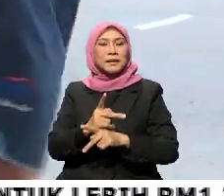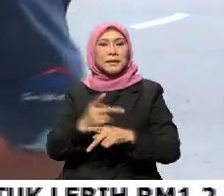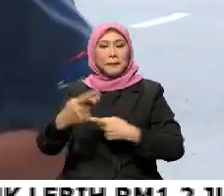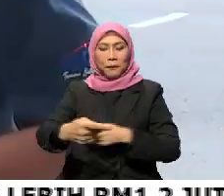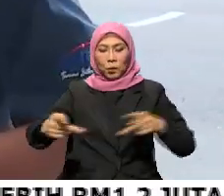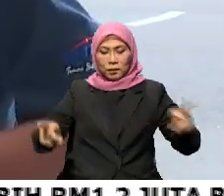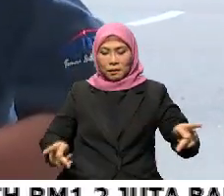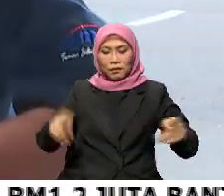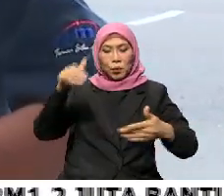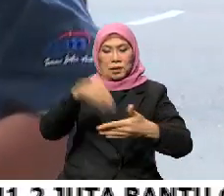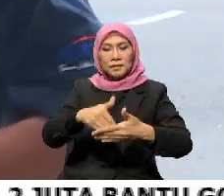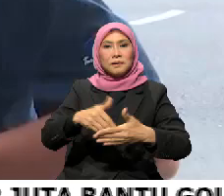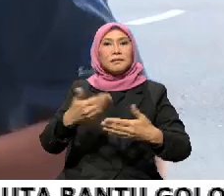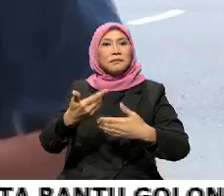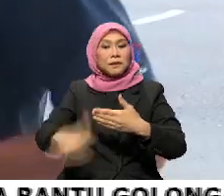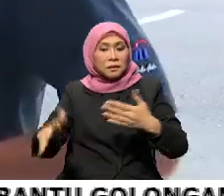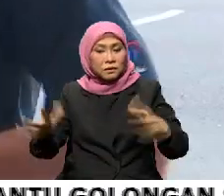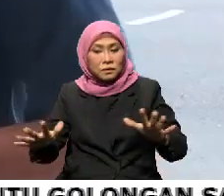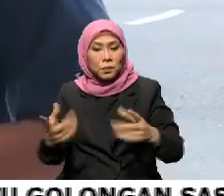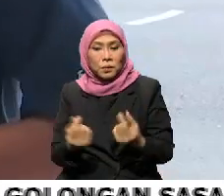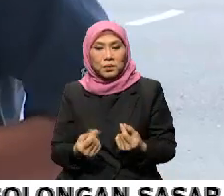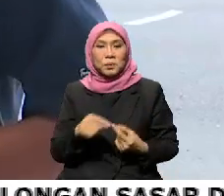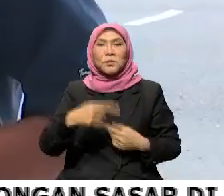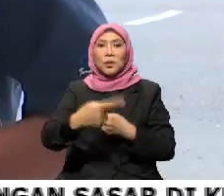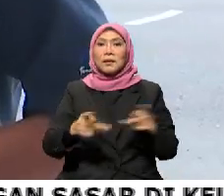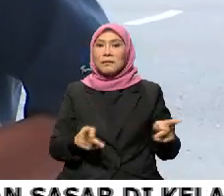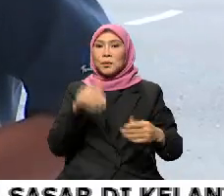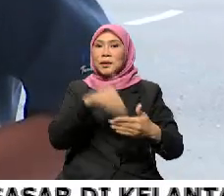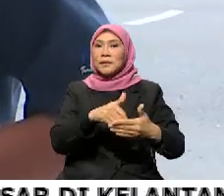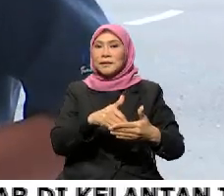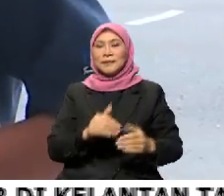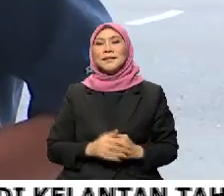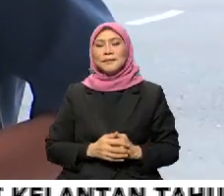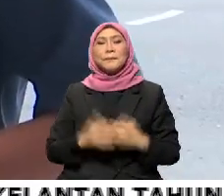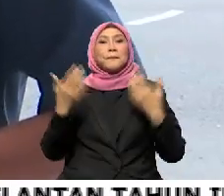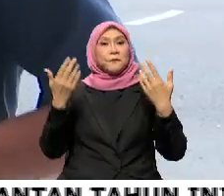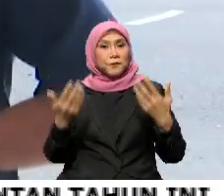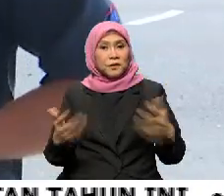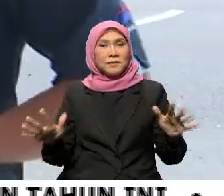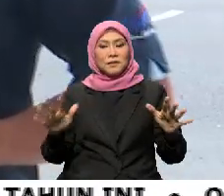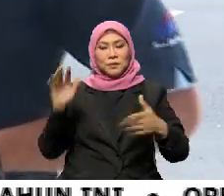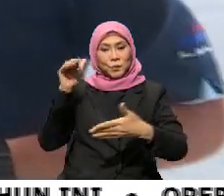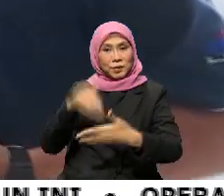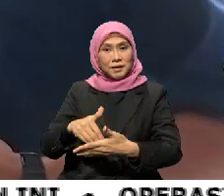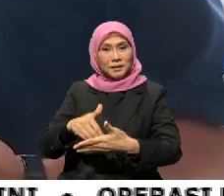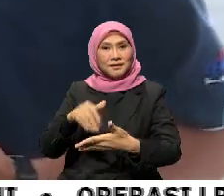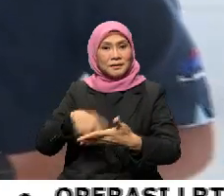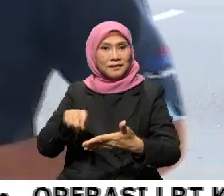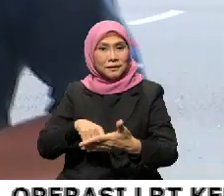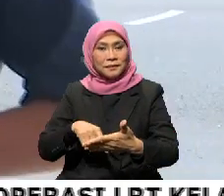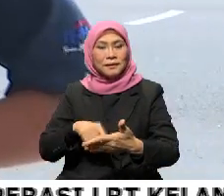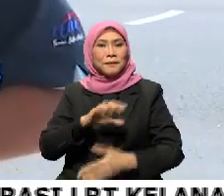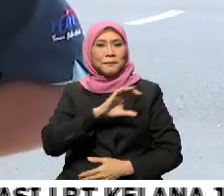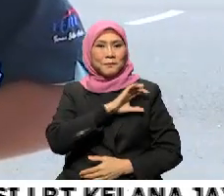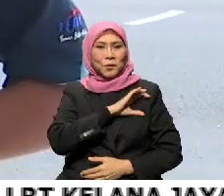selepas selesainya proses undi awal pada hari ini. Okey, selepas selesainya pengundian awal pada petang ni, pihak